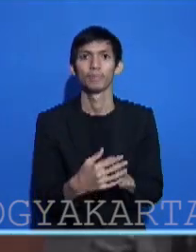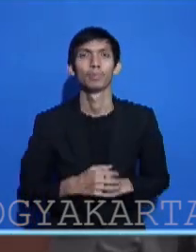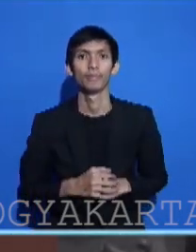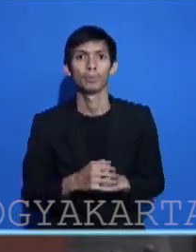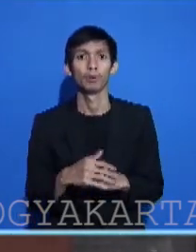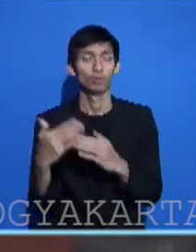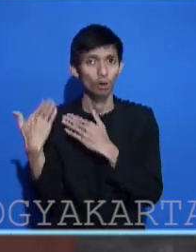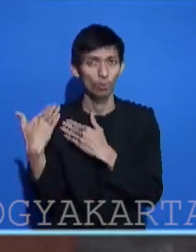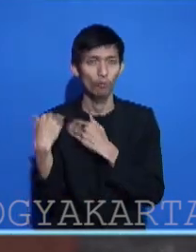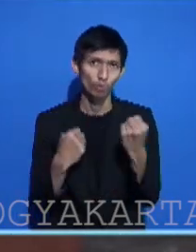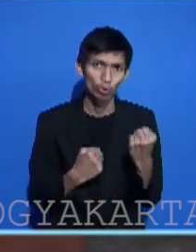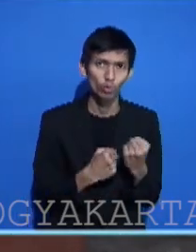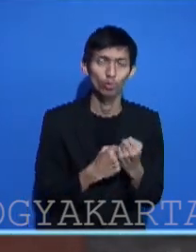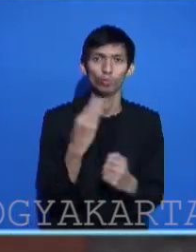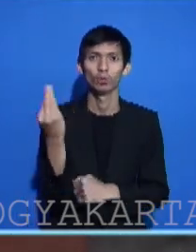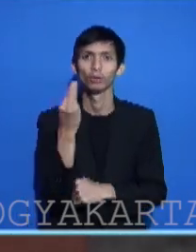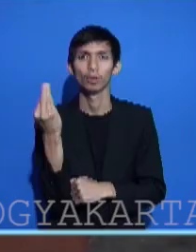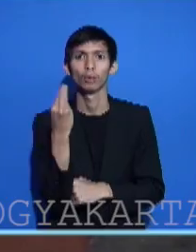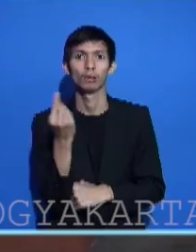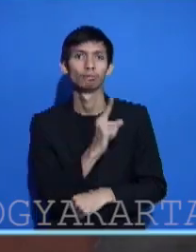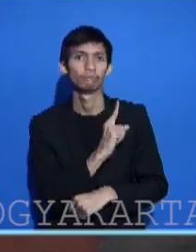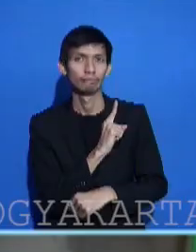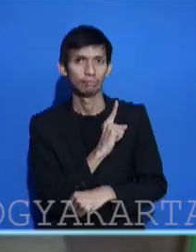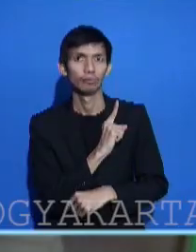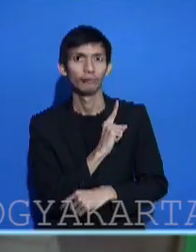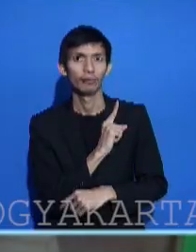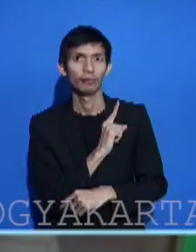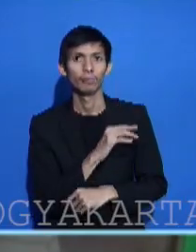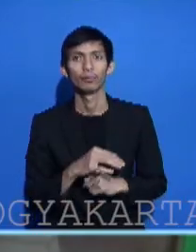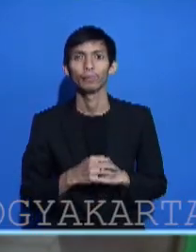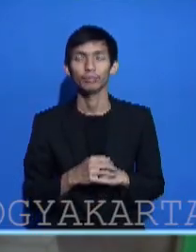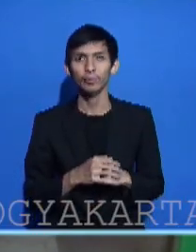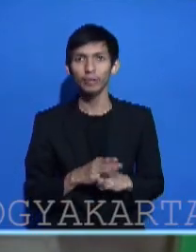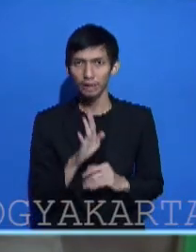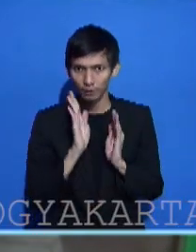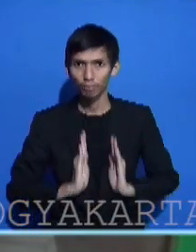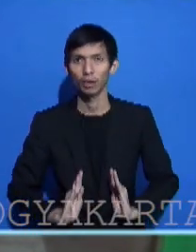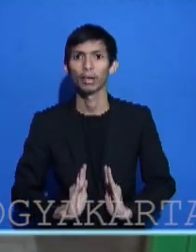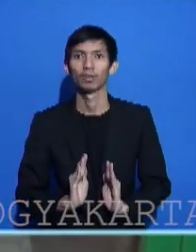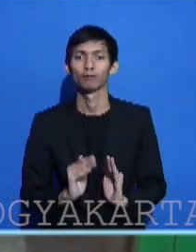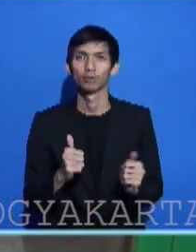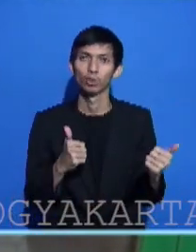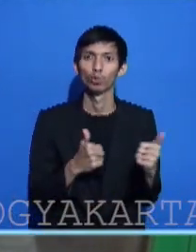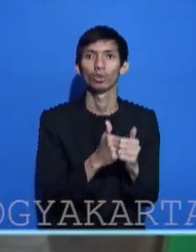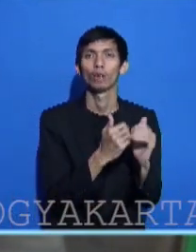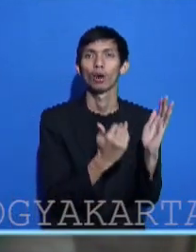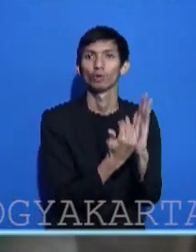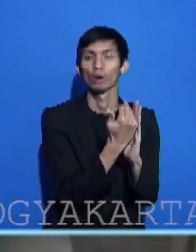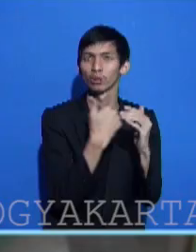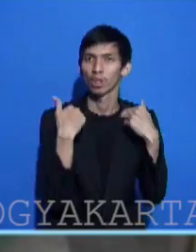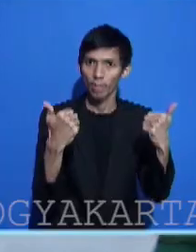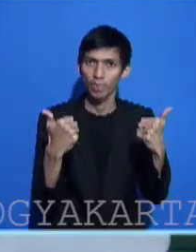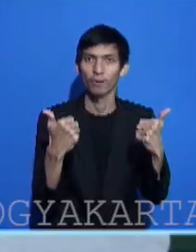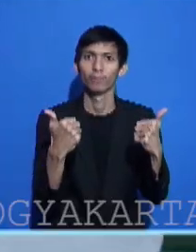sengkuyung dening para wisatawan piyambak sarta disiplin nindakaken prokes. Menawi menika sampun katindakaken,